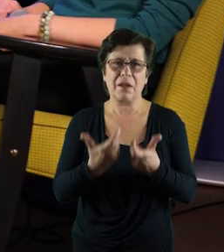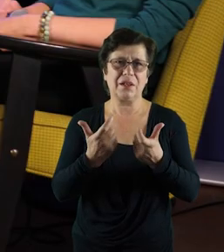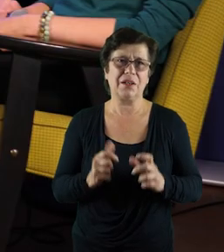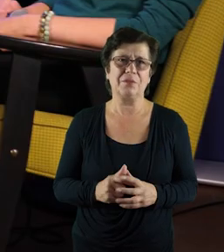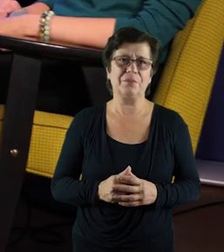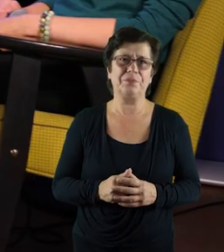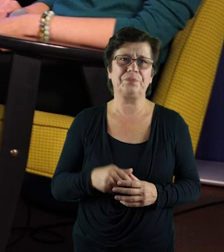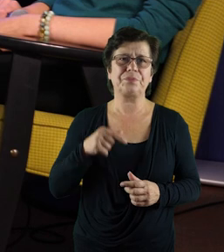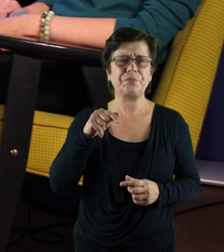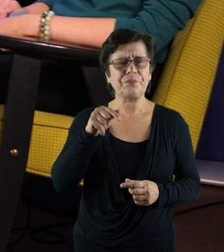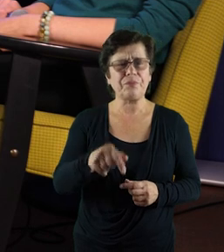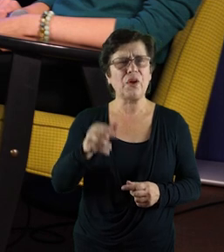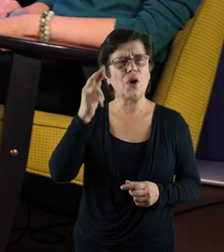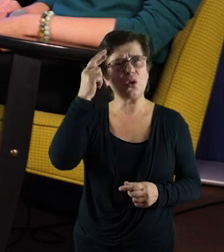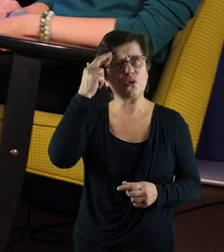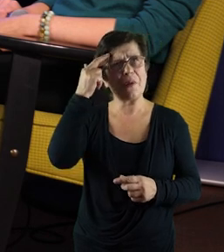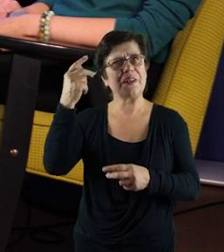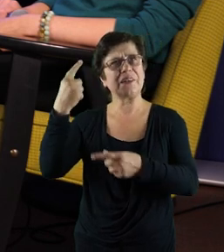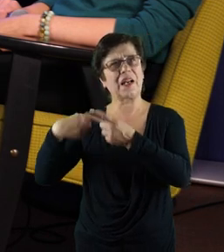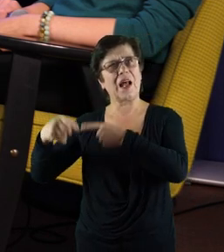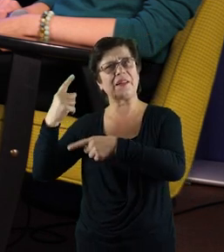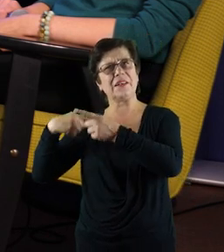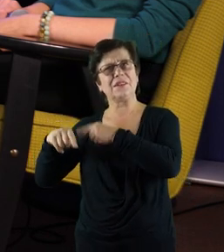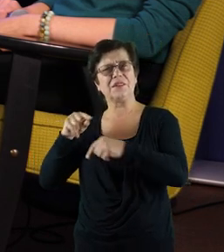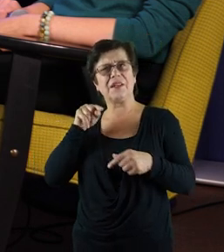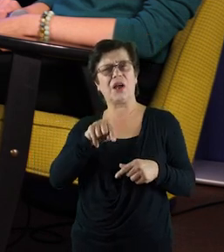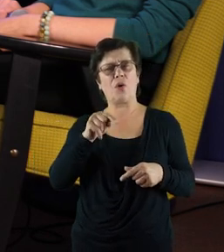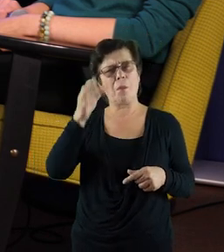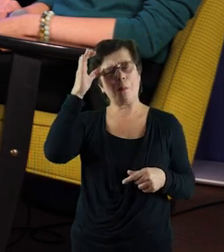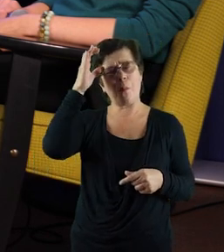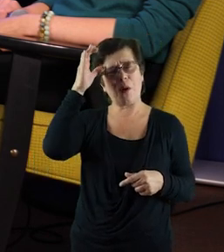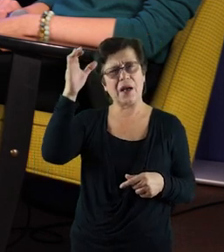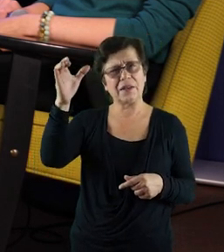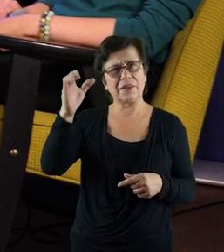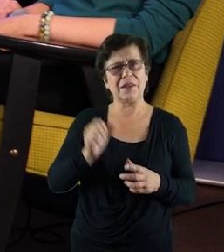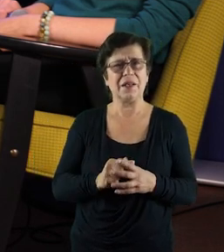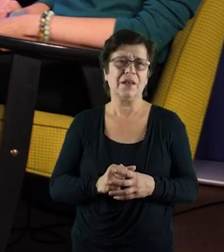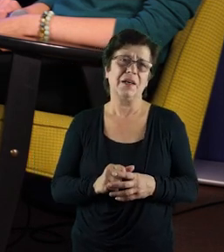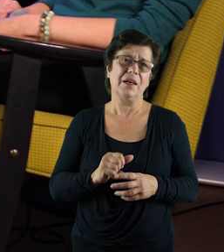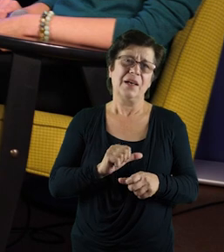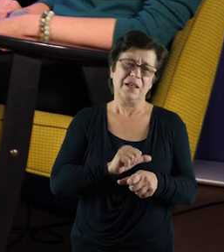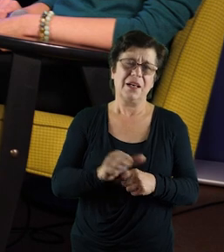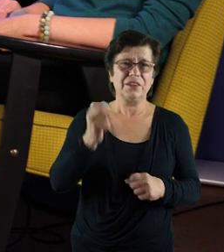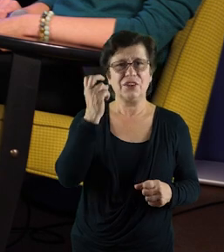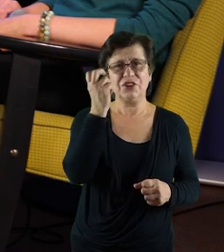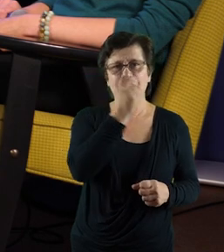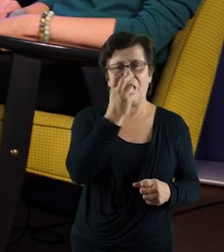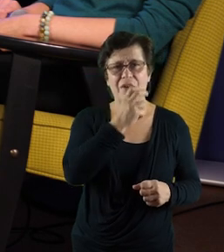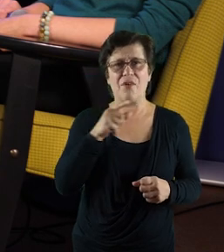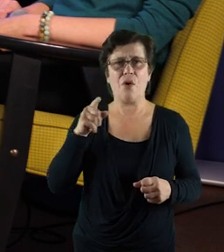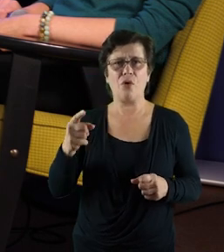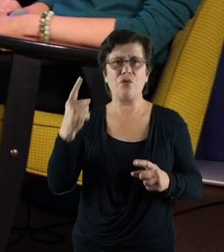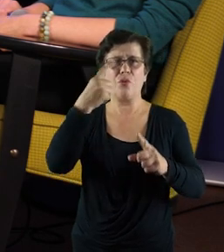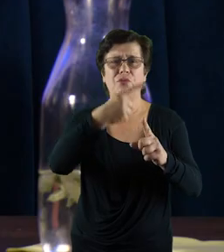to rozumienie tradycji u Przybosia jest zresztą bardzo ciekawe, że on dodaje coś od siebie. Być może to ten